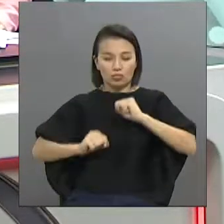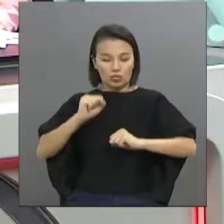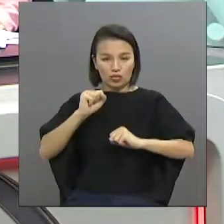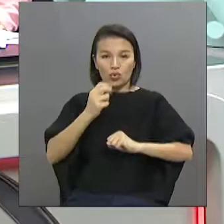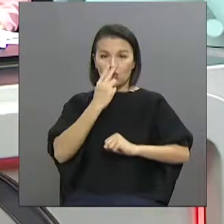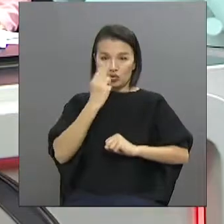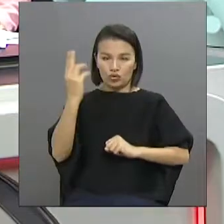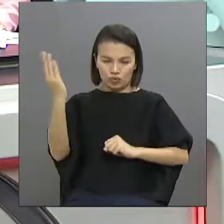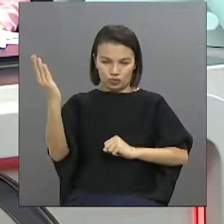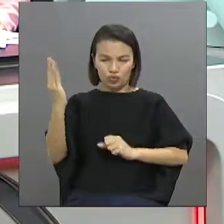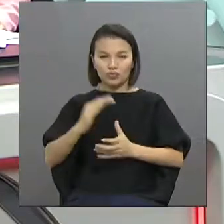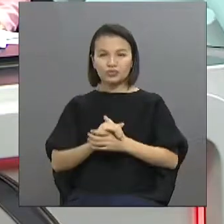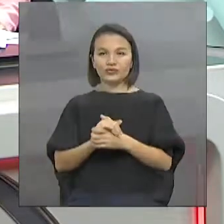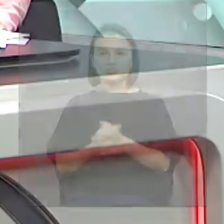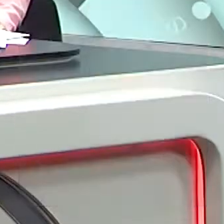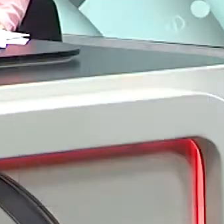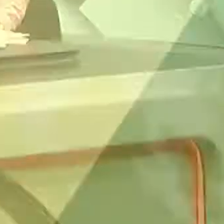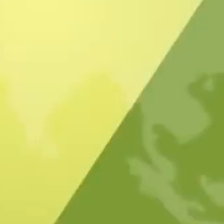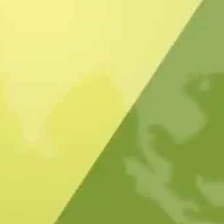สวัสดิ์เดชแชนแนลนะครับ